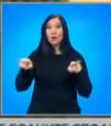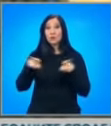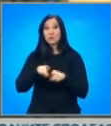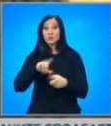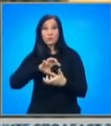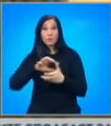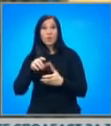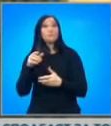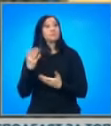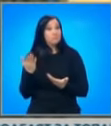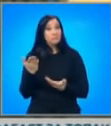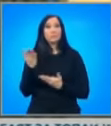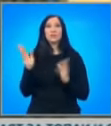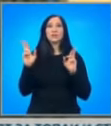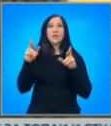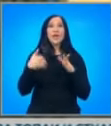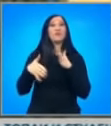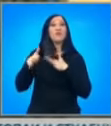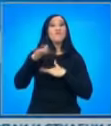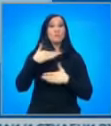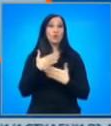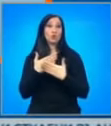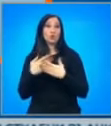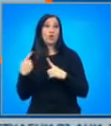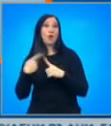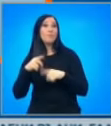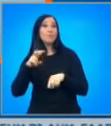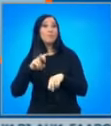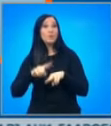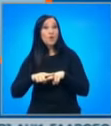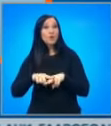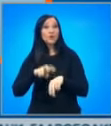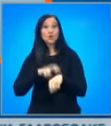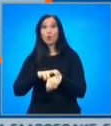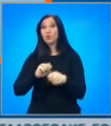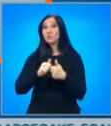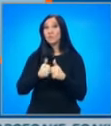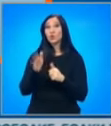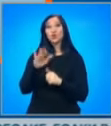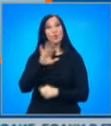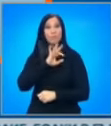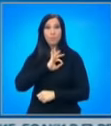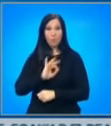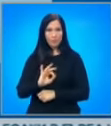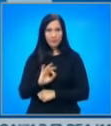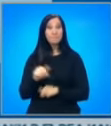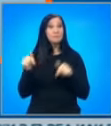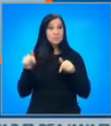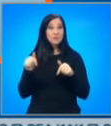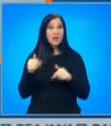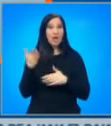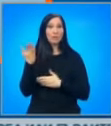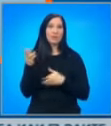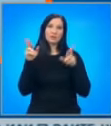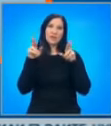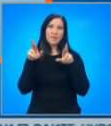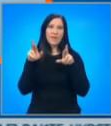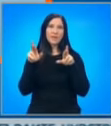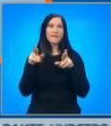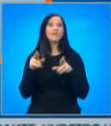политика и че са се надявали, че въпреки отношението към Новак Джокович, спортът ще победи. Сега те се